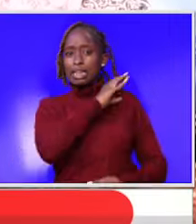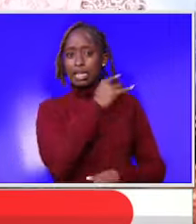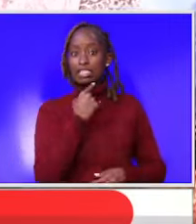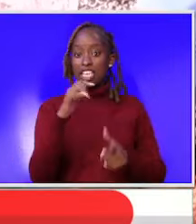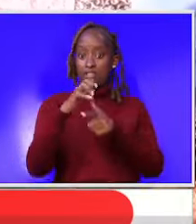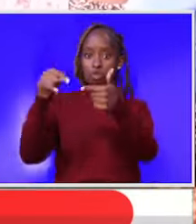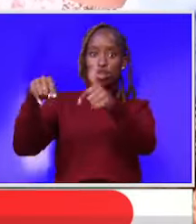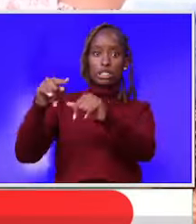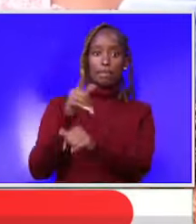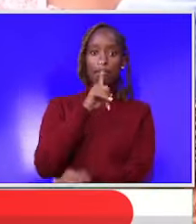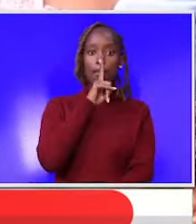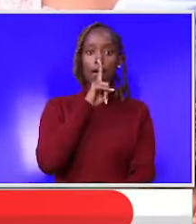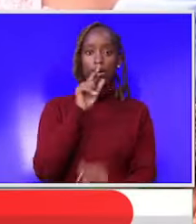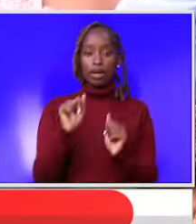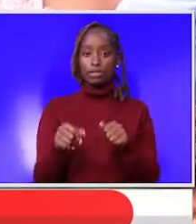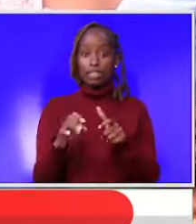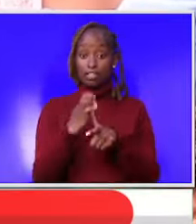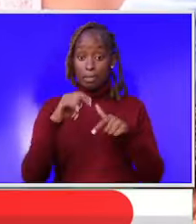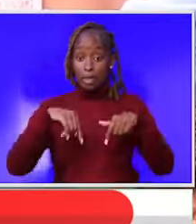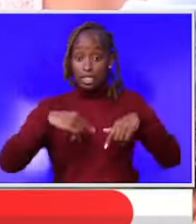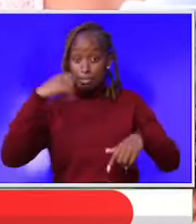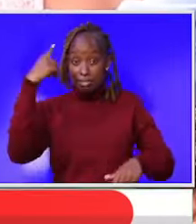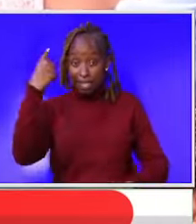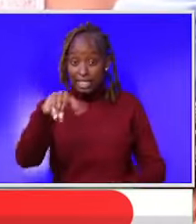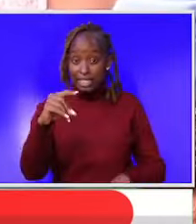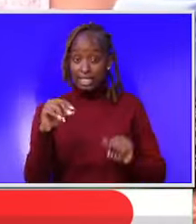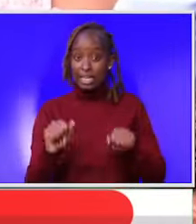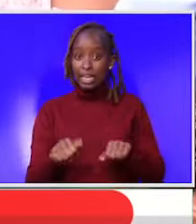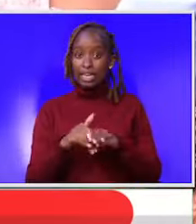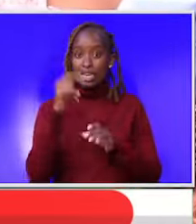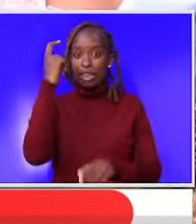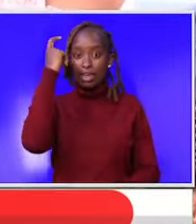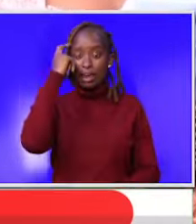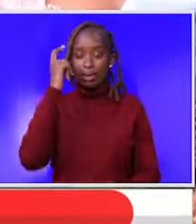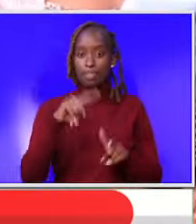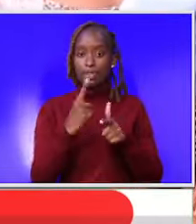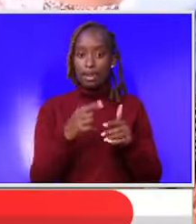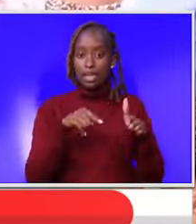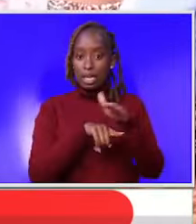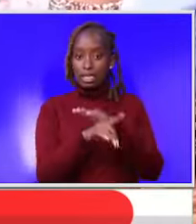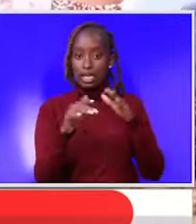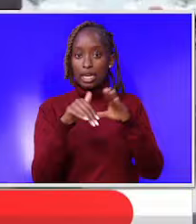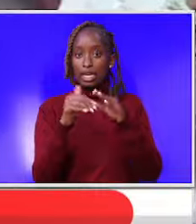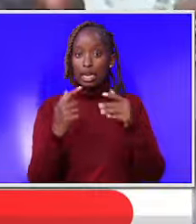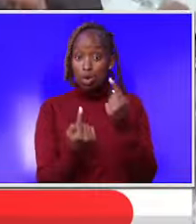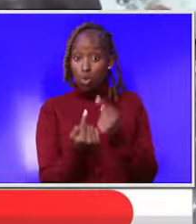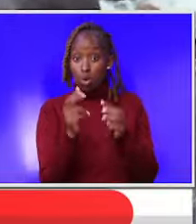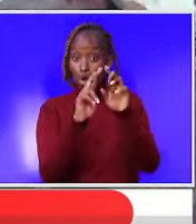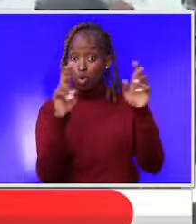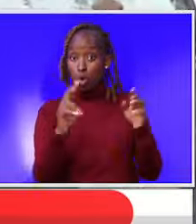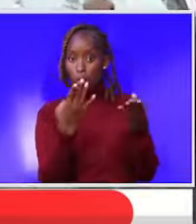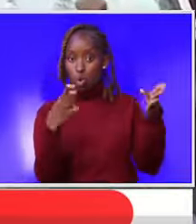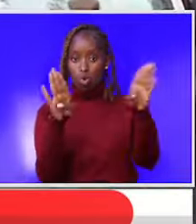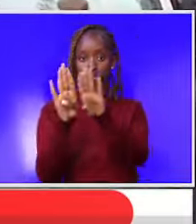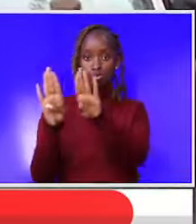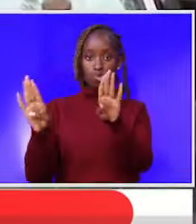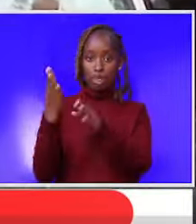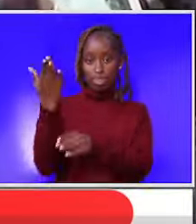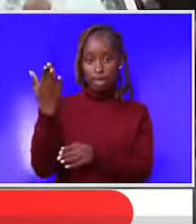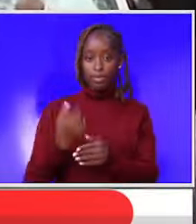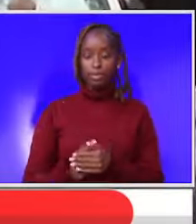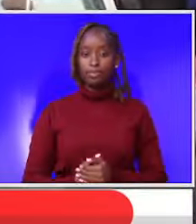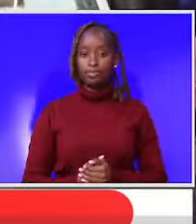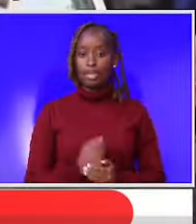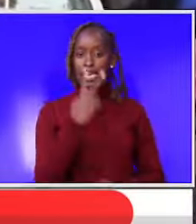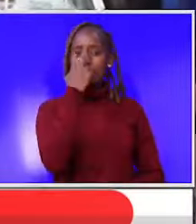yeye nyamaza. Hata mimi nikapigwa kichwa, nikaingia kwa jiko nikajifugia. The suspect minor Richard, who